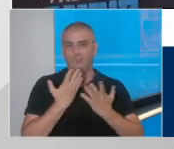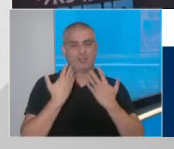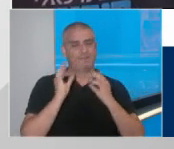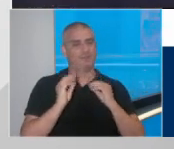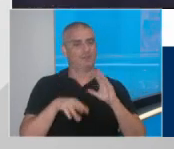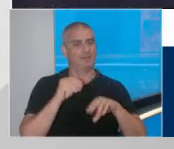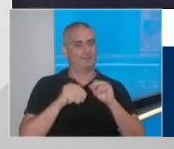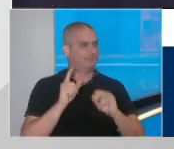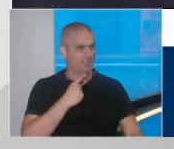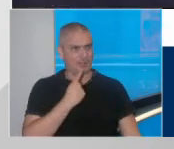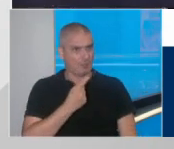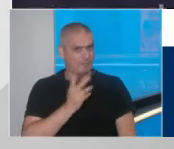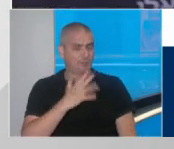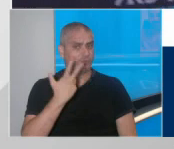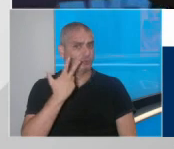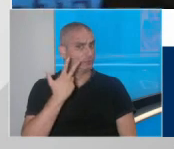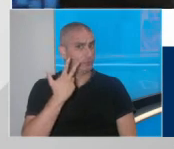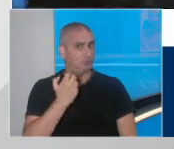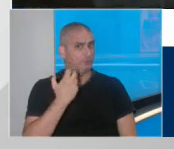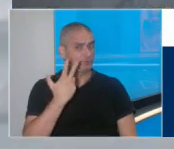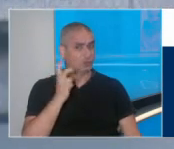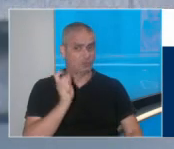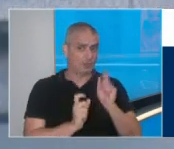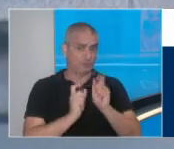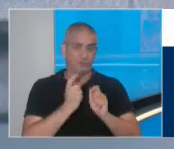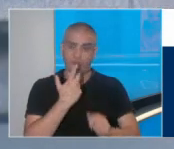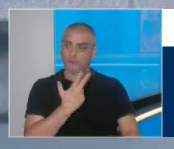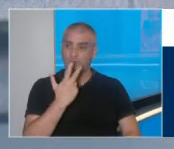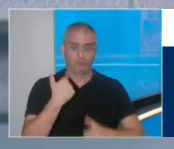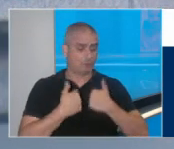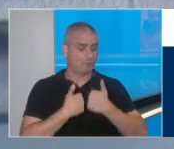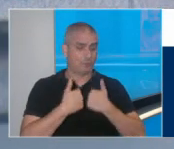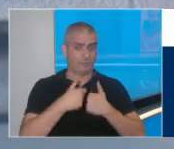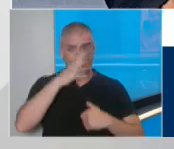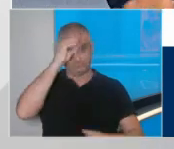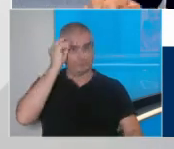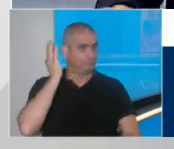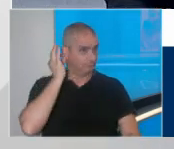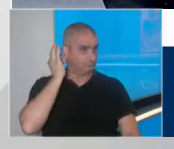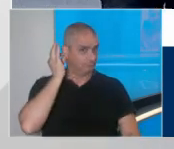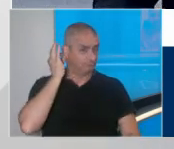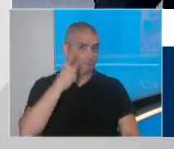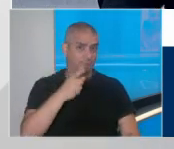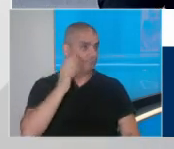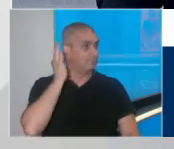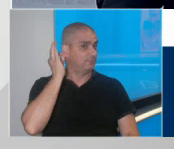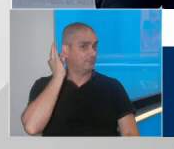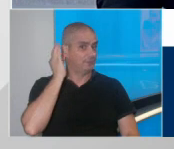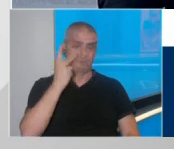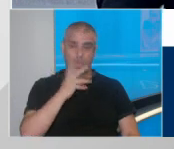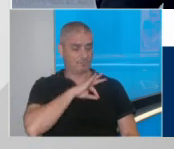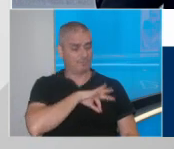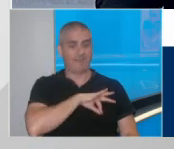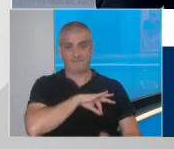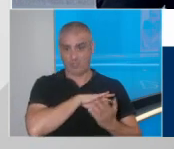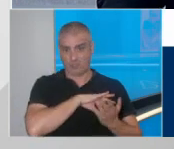של פריימריז. ניר, צריך לומר שיש 33 אנשים, 33 מועמדים, נשים וגברים, שכאמור, הנשים זה